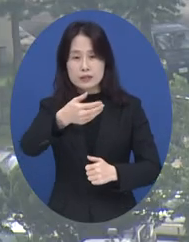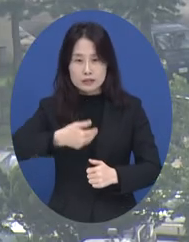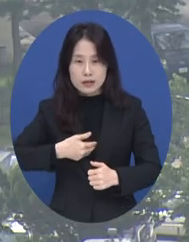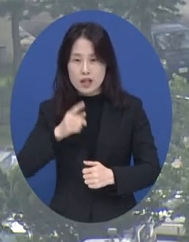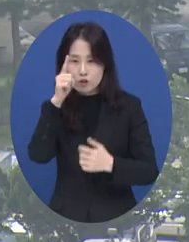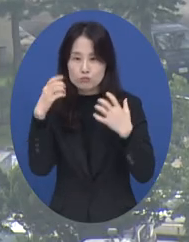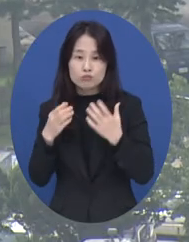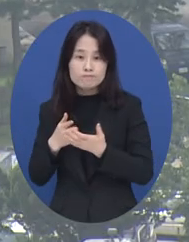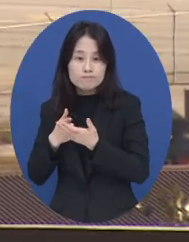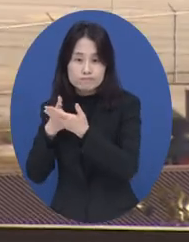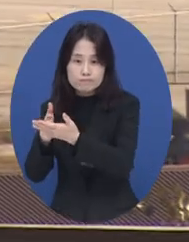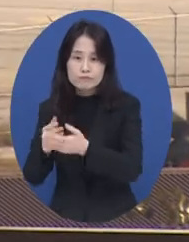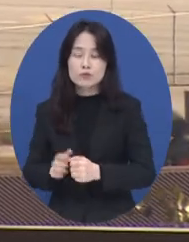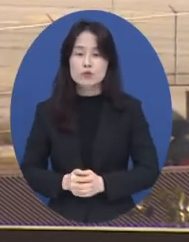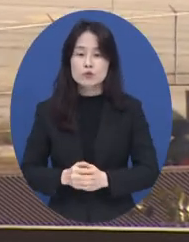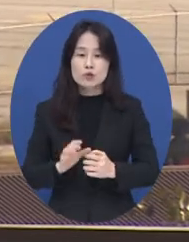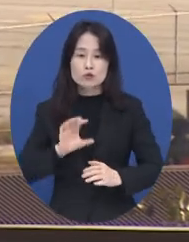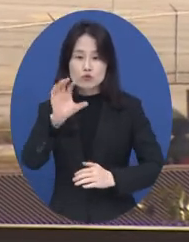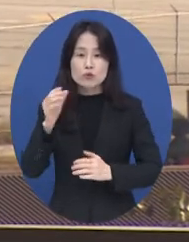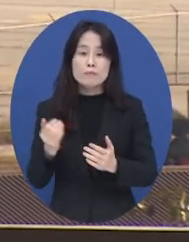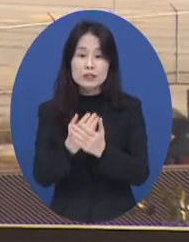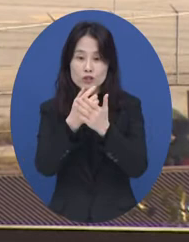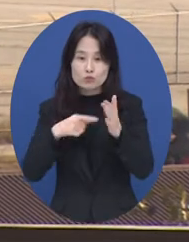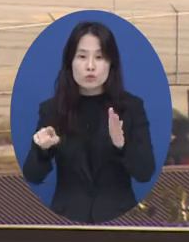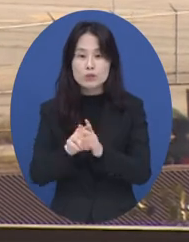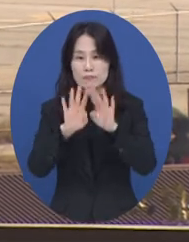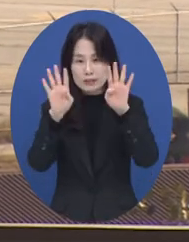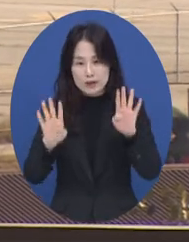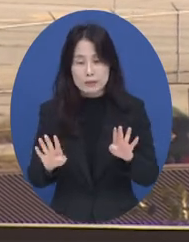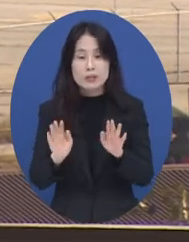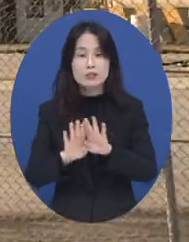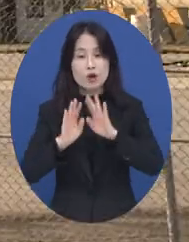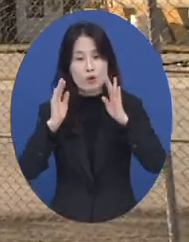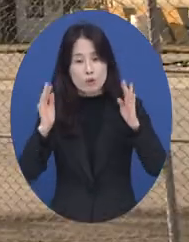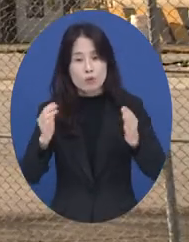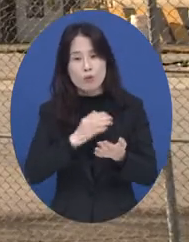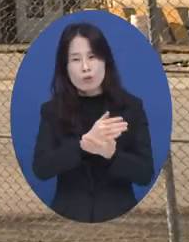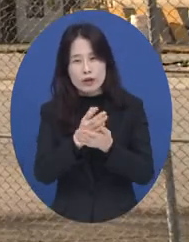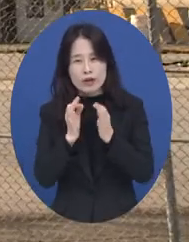반환을 정부에 건의하고 투자 활성화를 위한 박람회를 개최하는 등